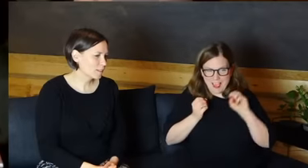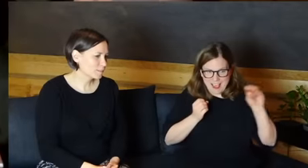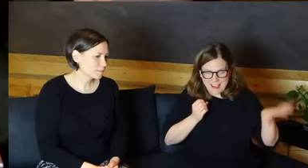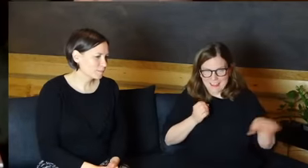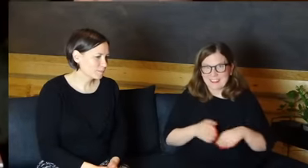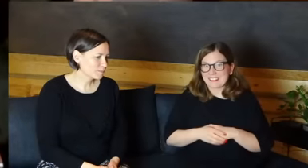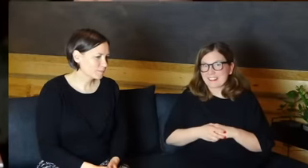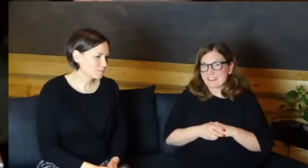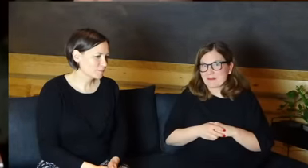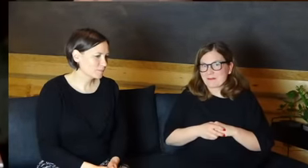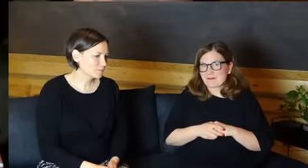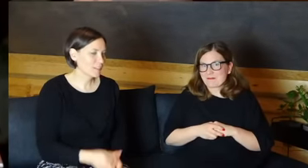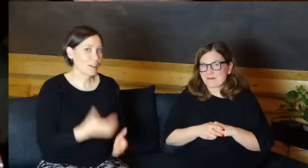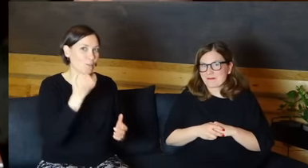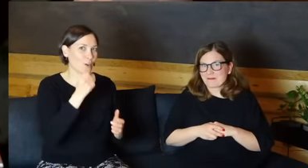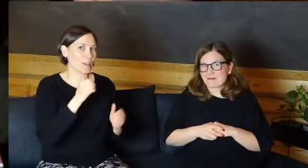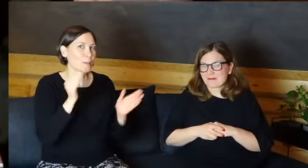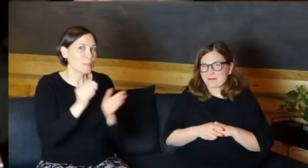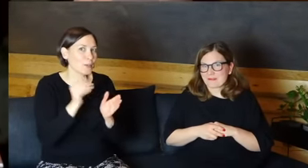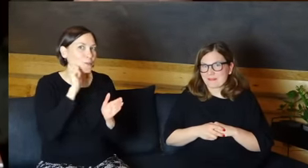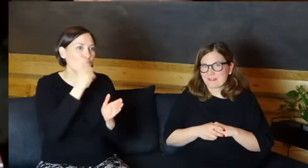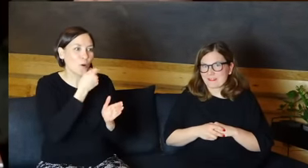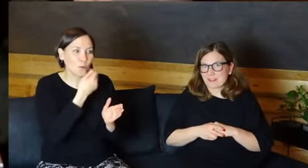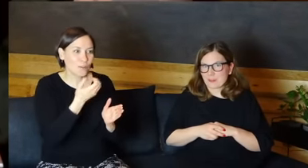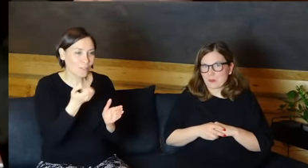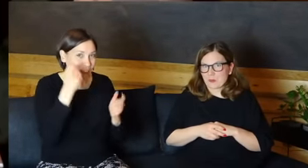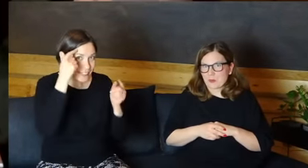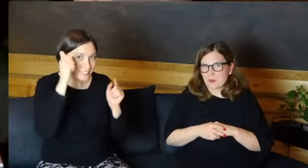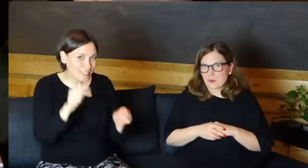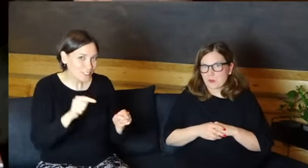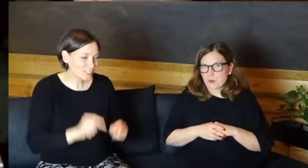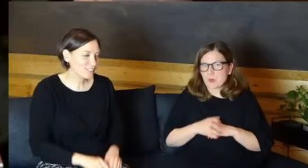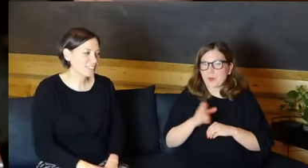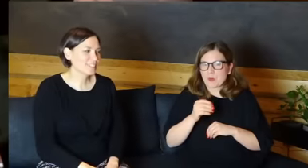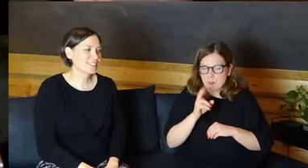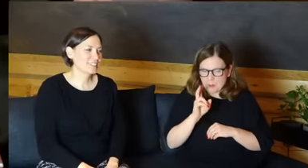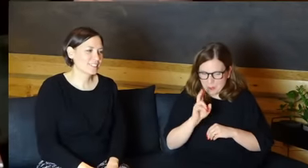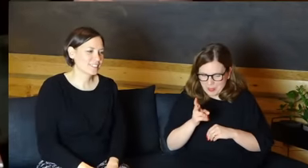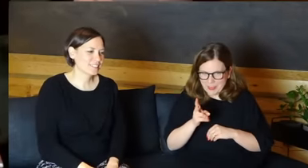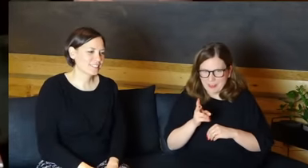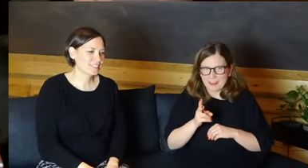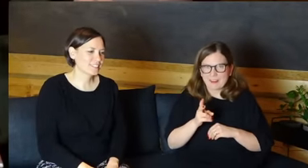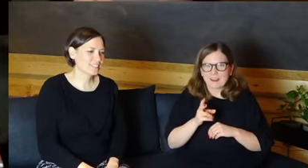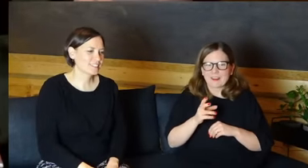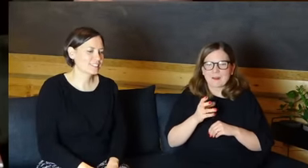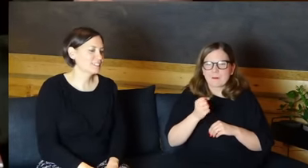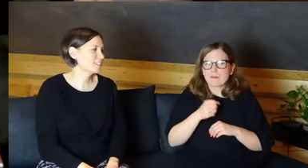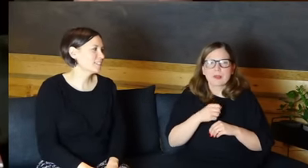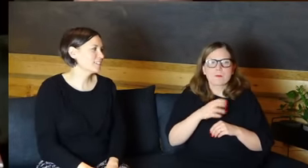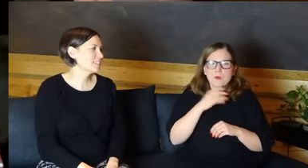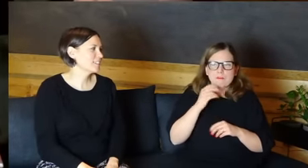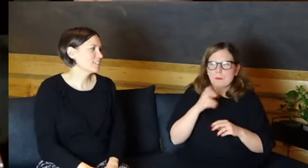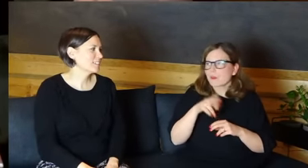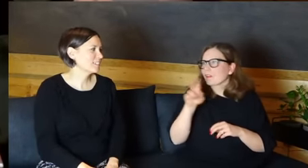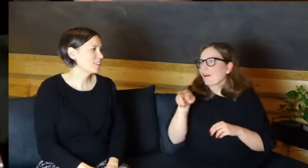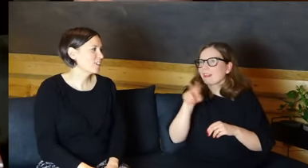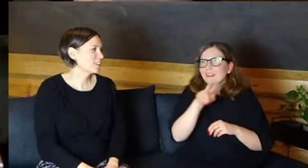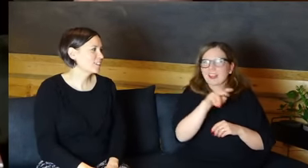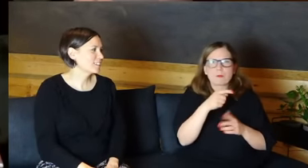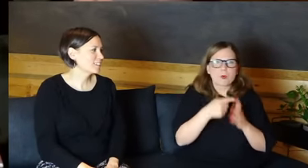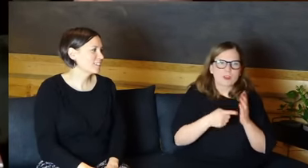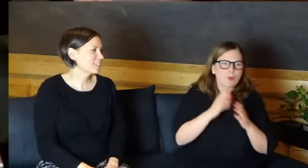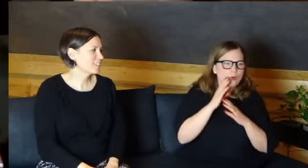Voitte keskittyä sitten pikkujouluihin. Kyllä. Kyllä. Joo, pääsee kotiin katsomaan vähän isommalta näytöltä puhelimesta.